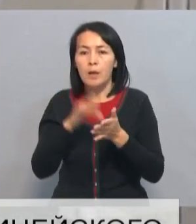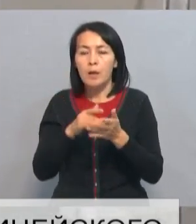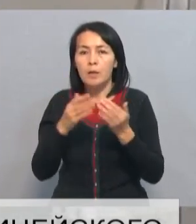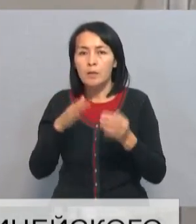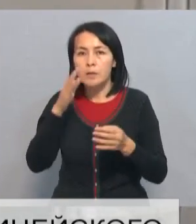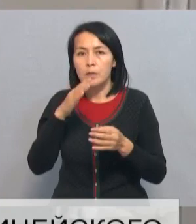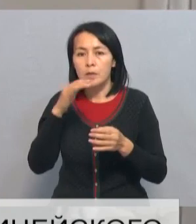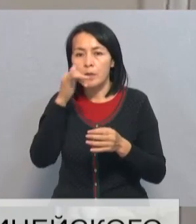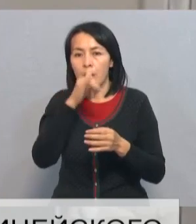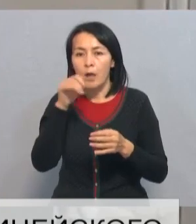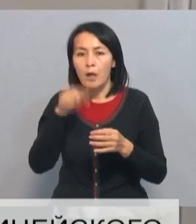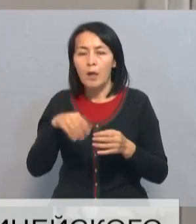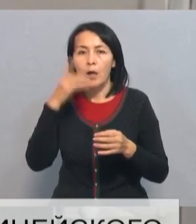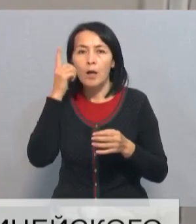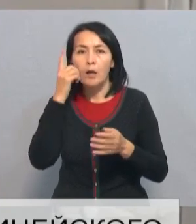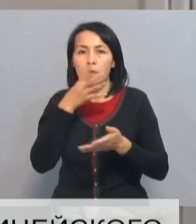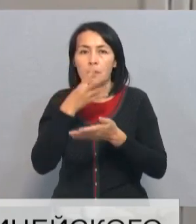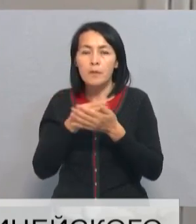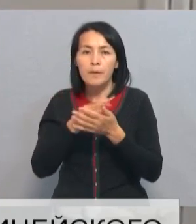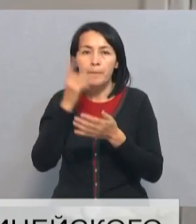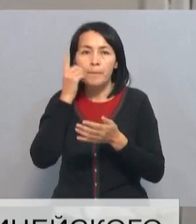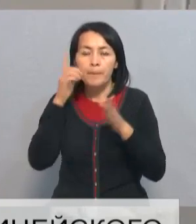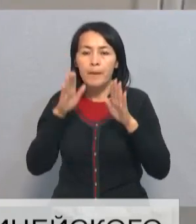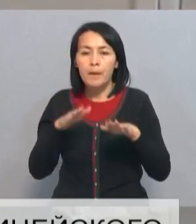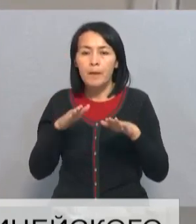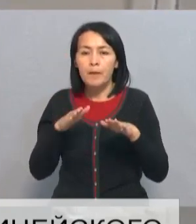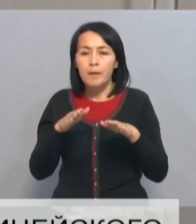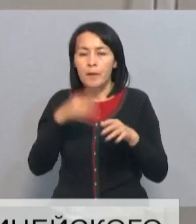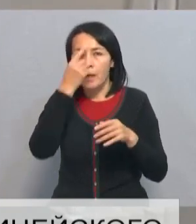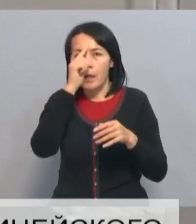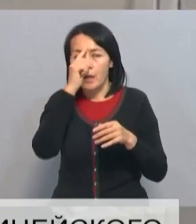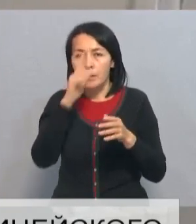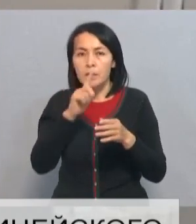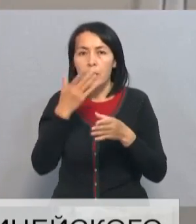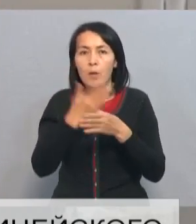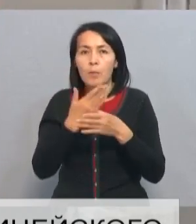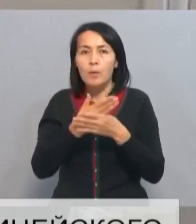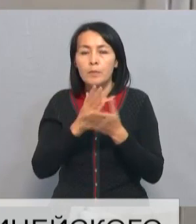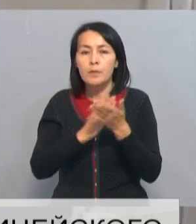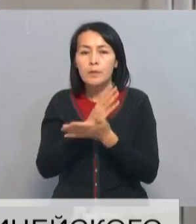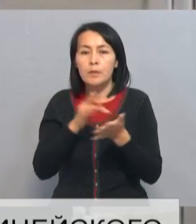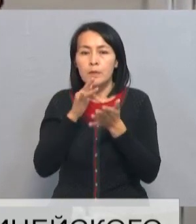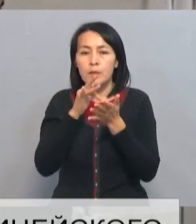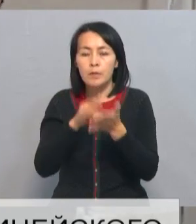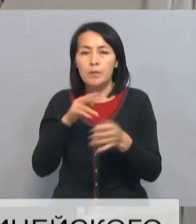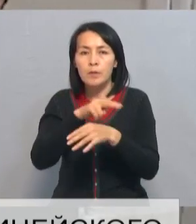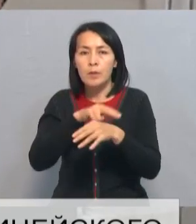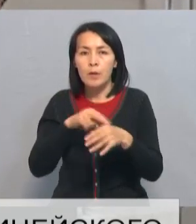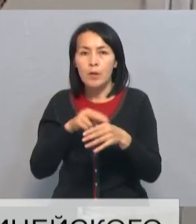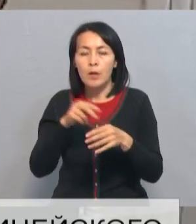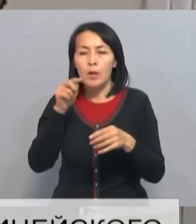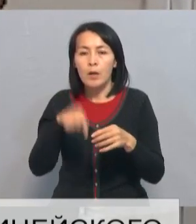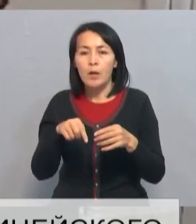Не сумев сменить оператор связи в своих телефонах на местное, индонезийцы обратились за помощью к сотрудникам туристической полиции.